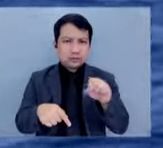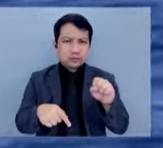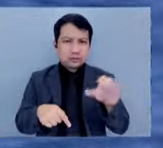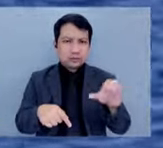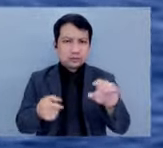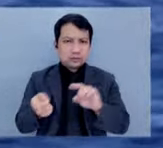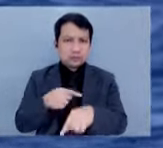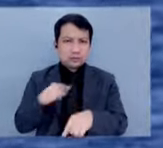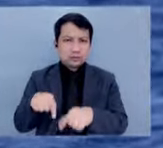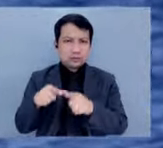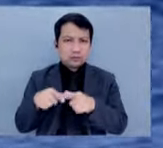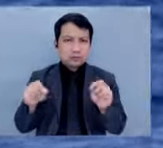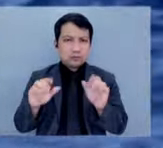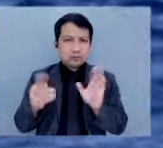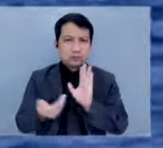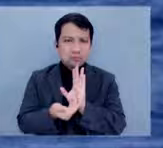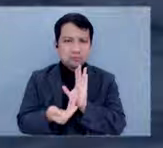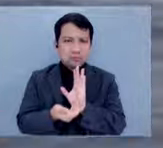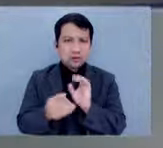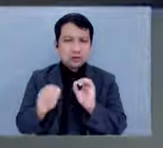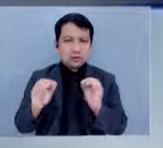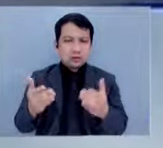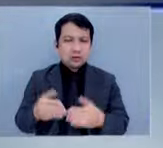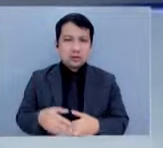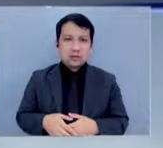China has no basis. China has to